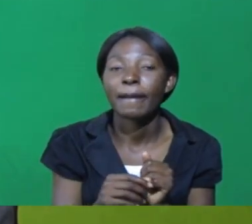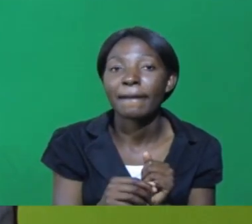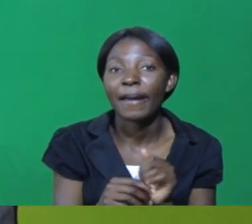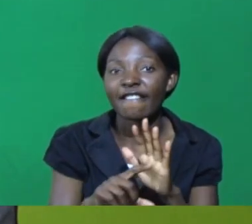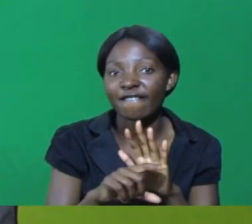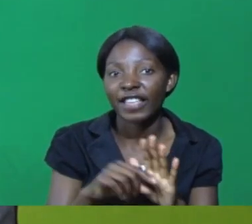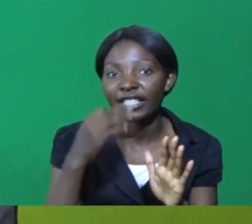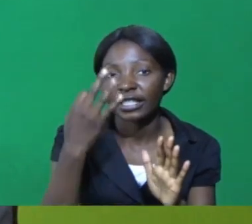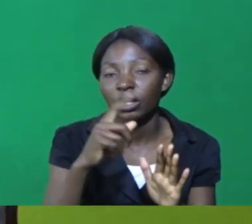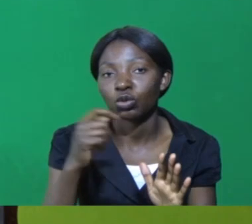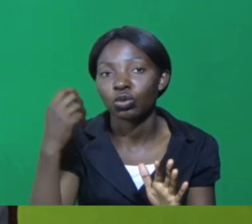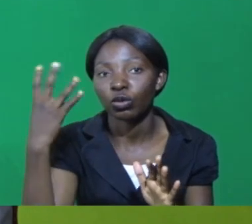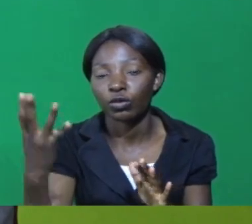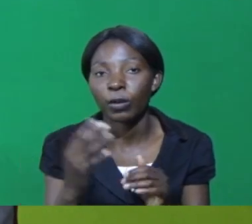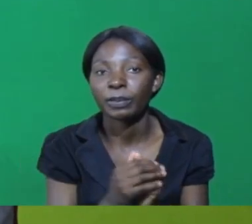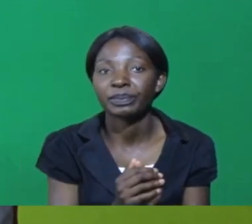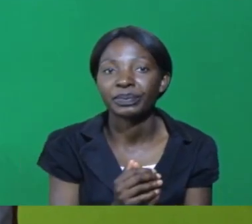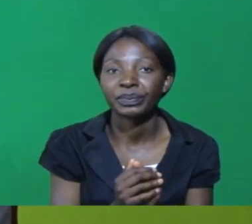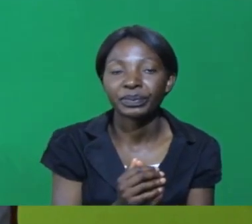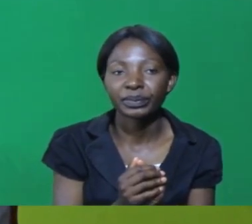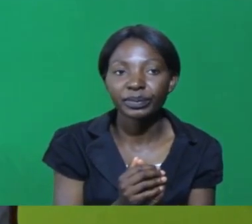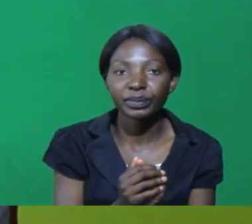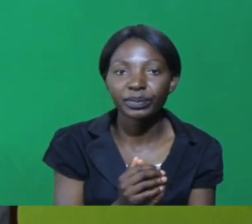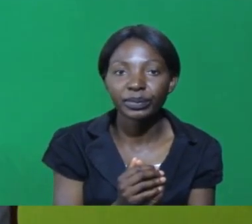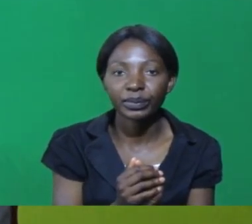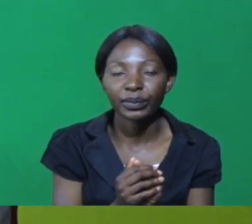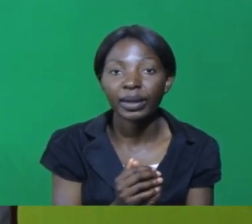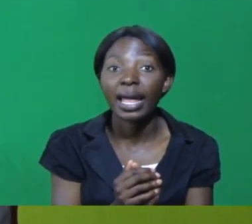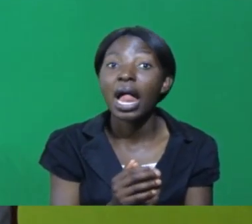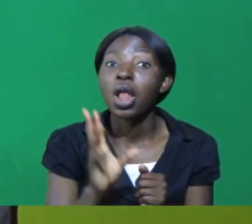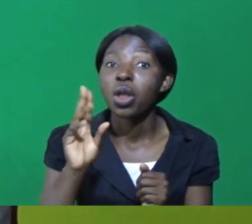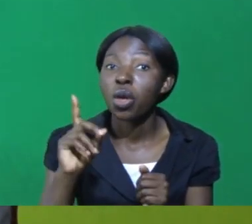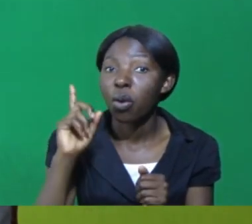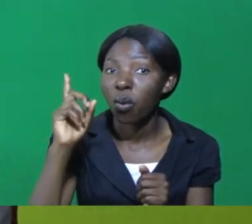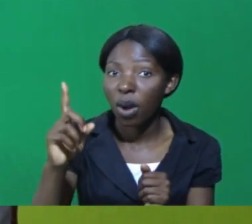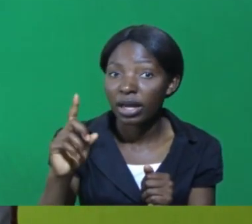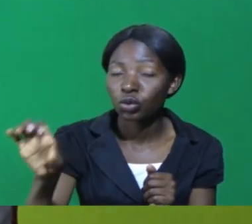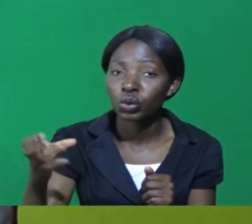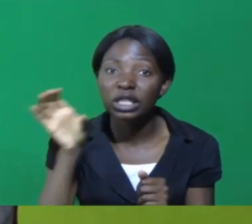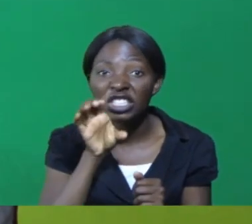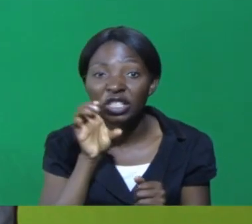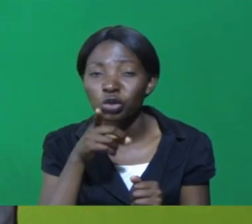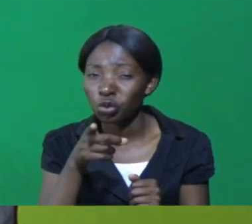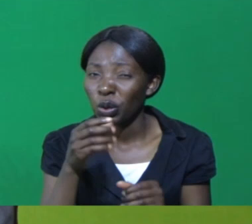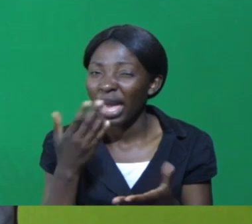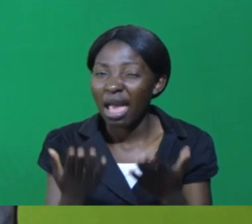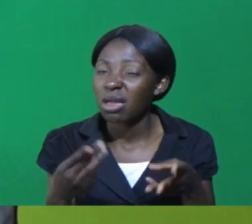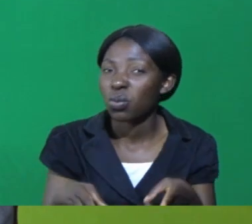Yes, verse 3 na 4. Verse 3 na 4. Ngakurege kuva nomunhu unokunyengerai nomutoo upi